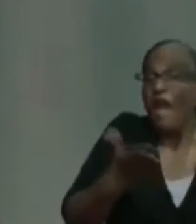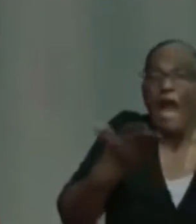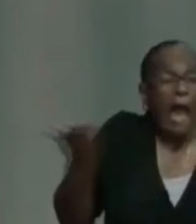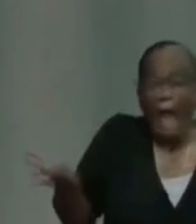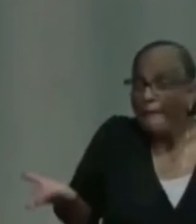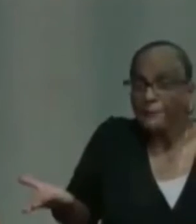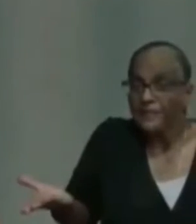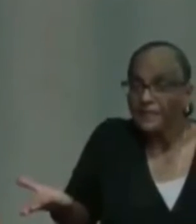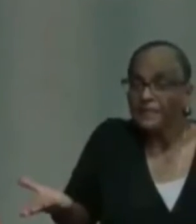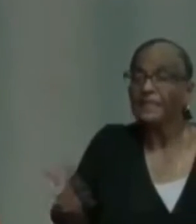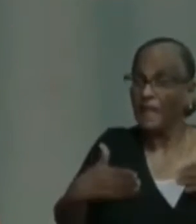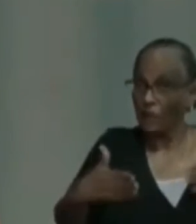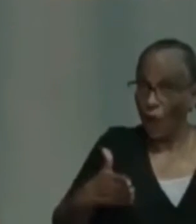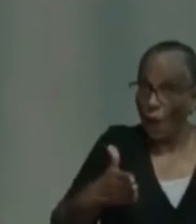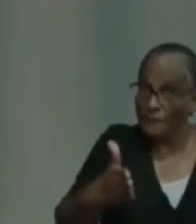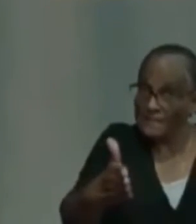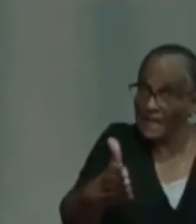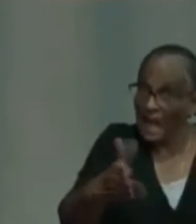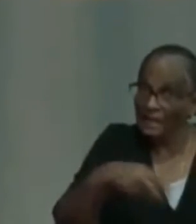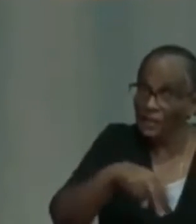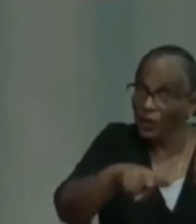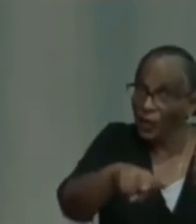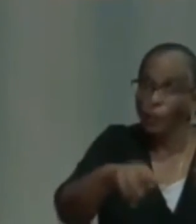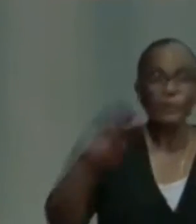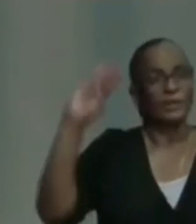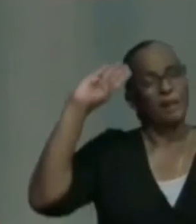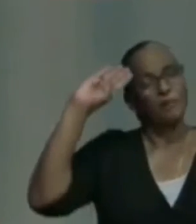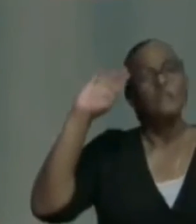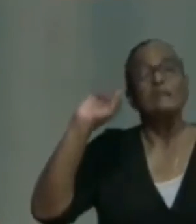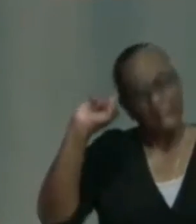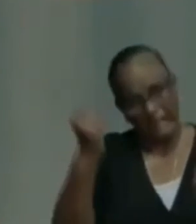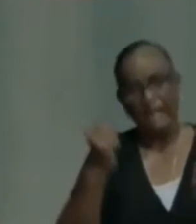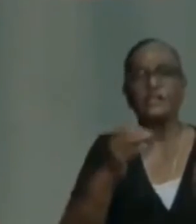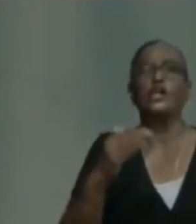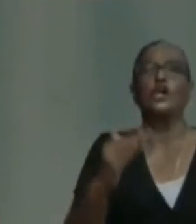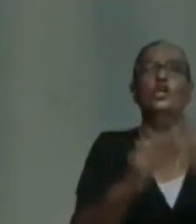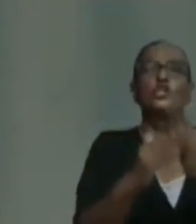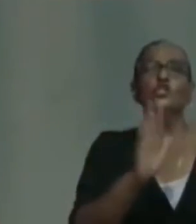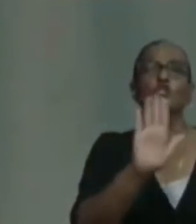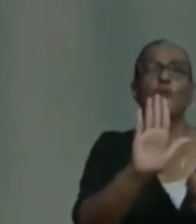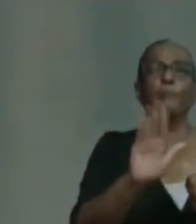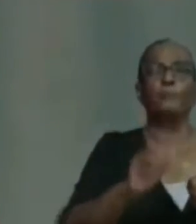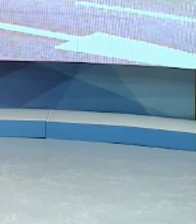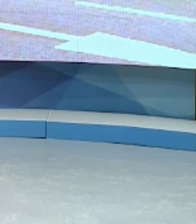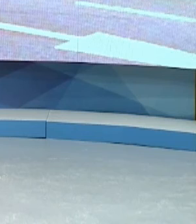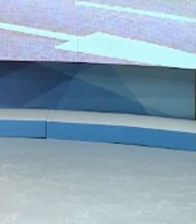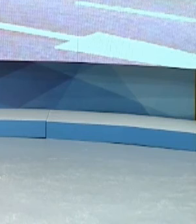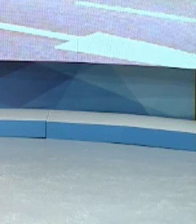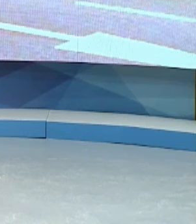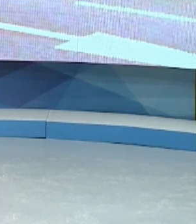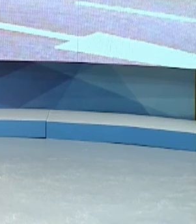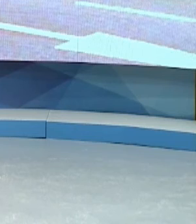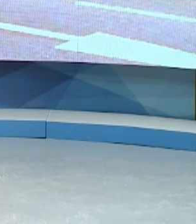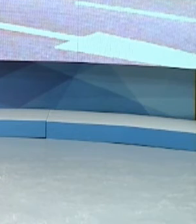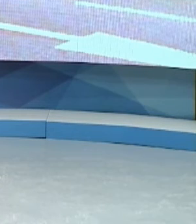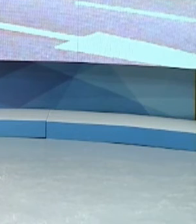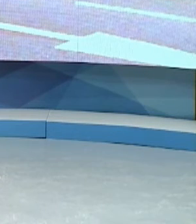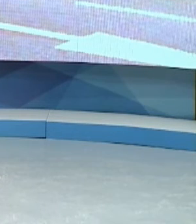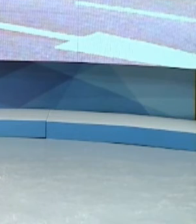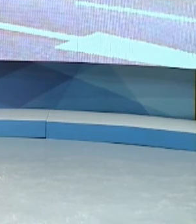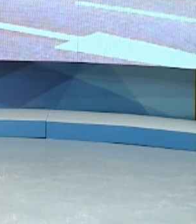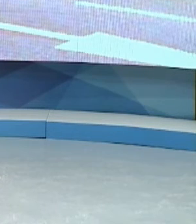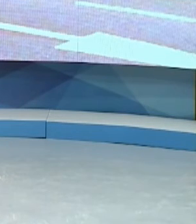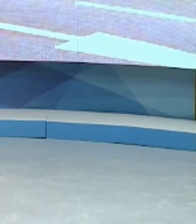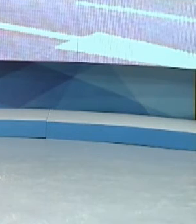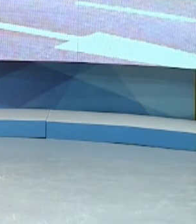dan denk ik wel dat de politieagenten, de politieambtenaren conform zullen optreden. Gwendoline Babel, onderdirecteur